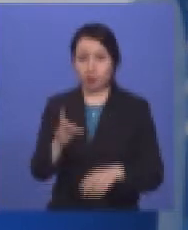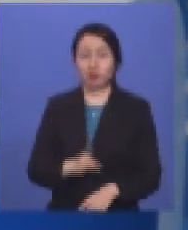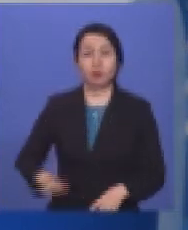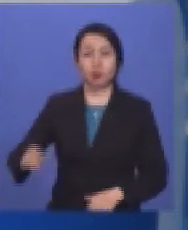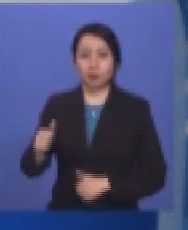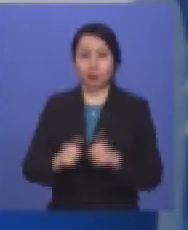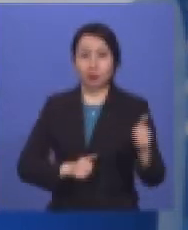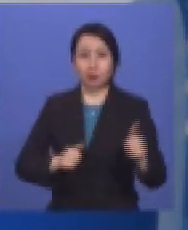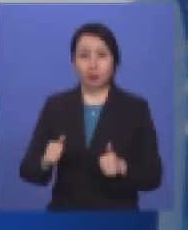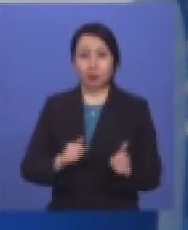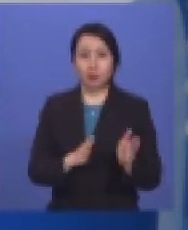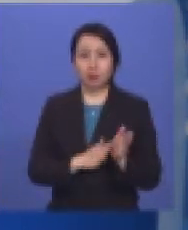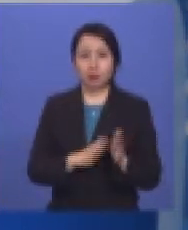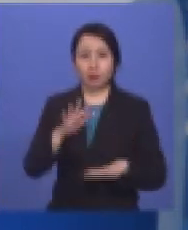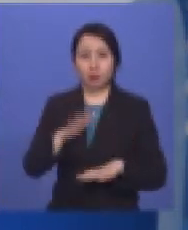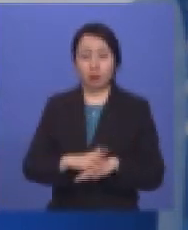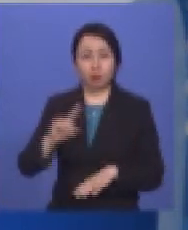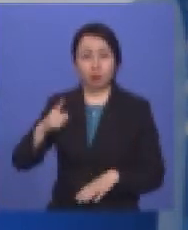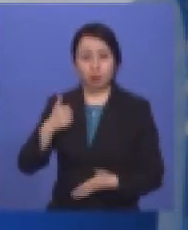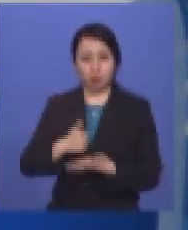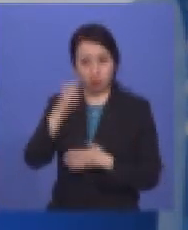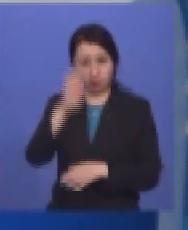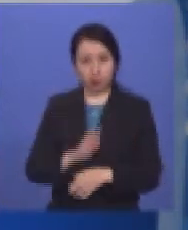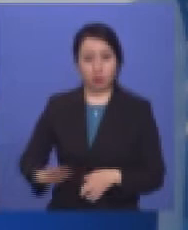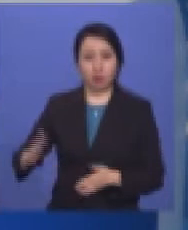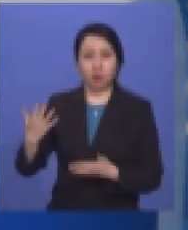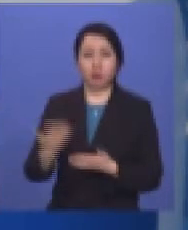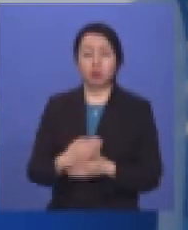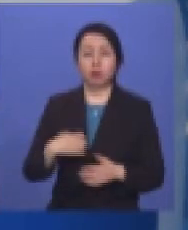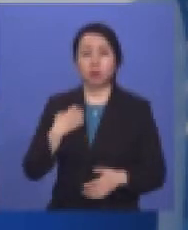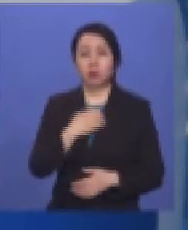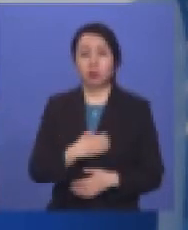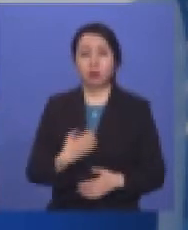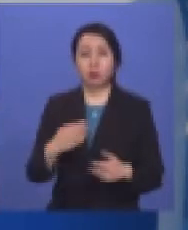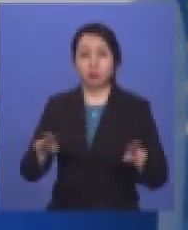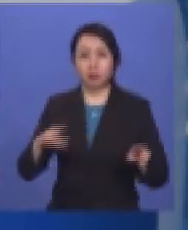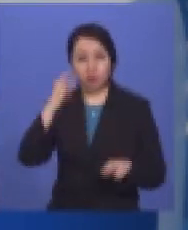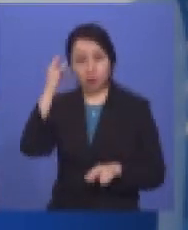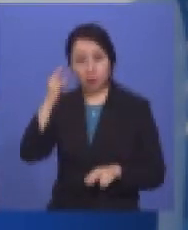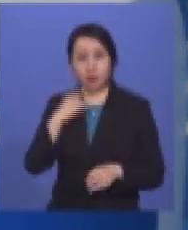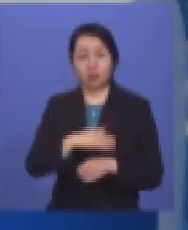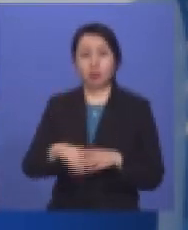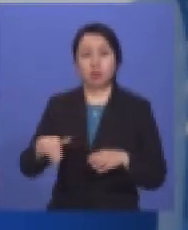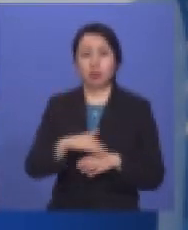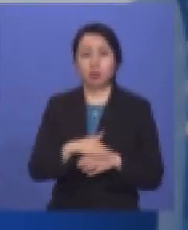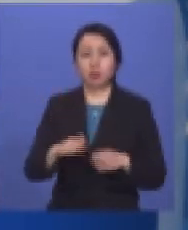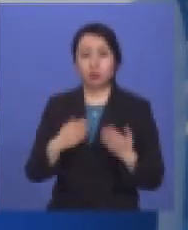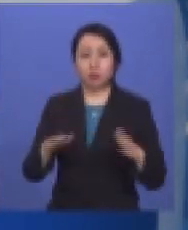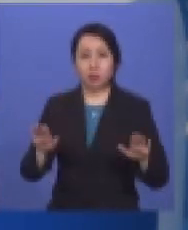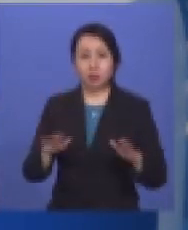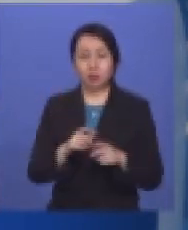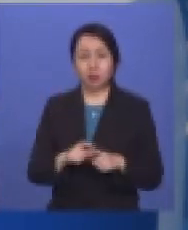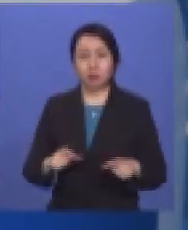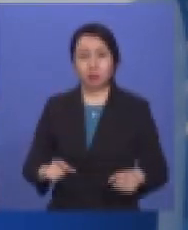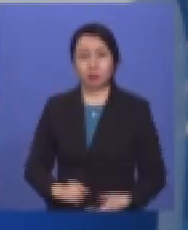республиканских конкурсов и обладательница стипендии фонда первого президента, исполнила знаменитые произведения казахских и